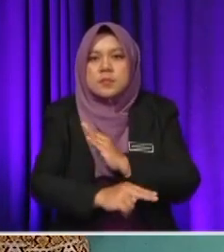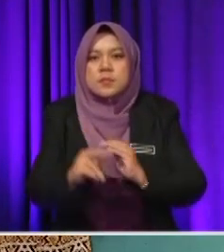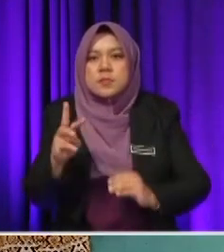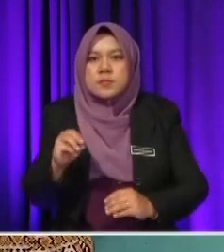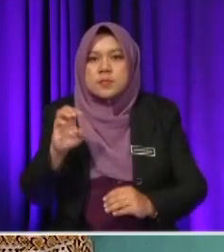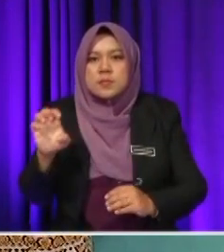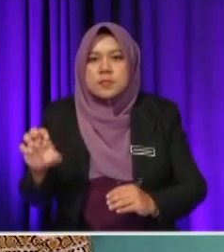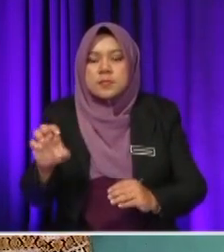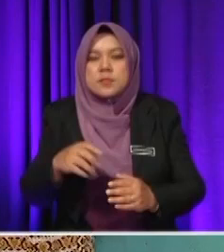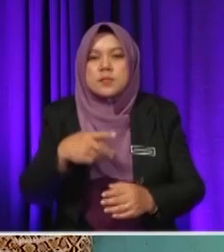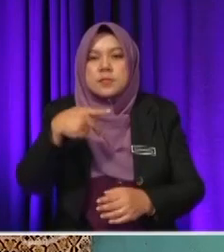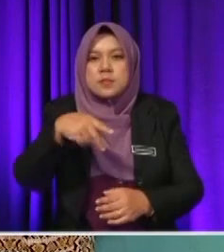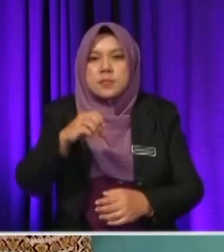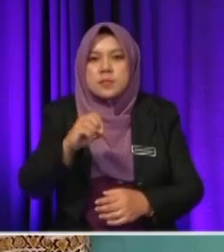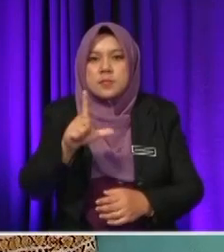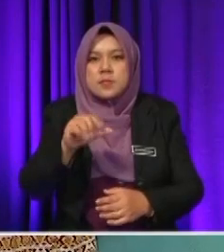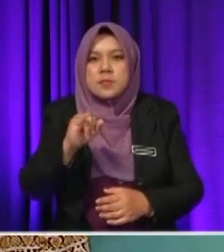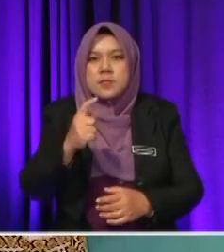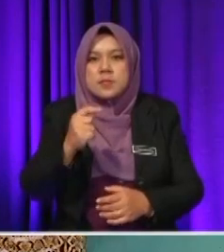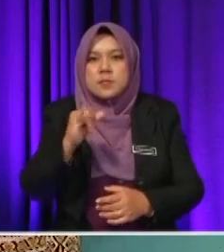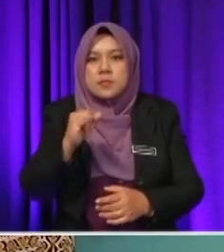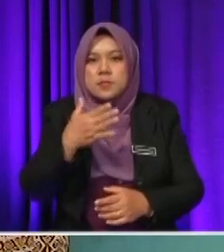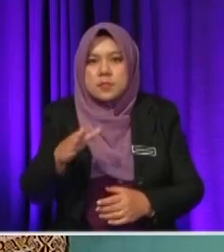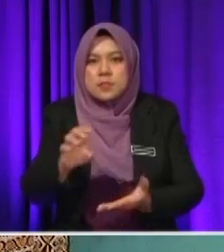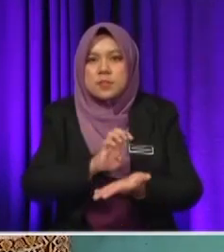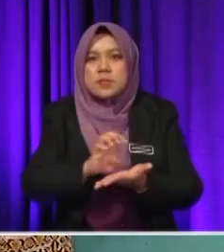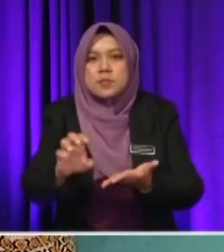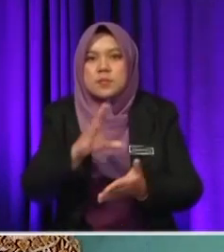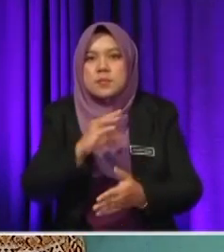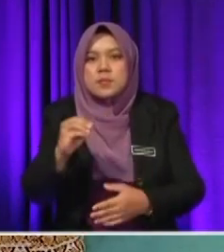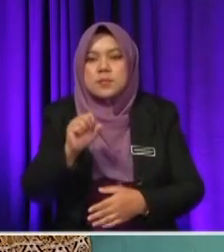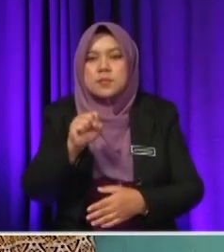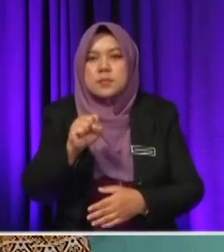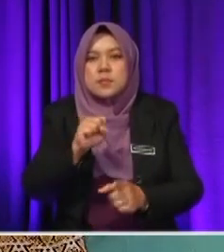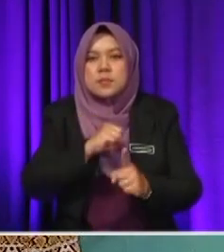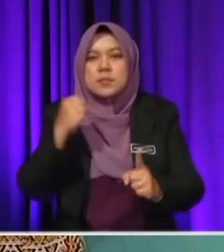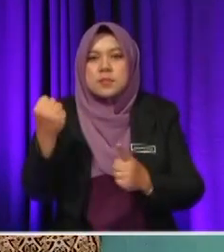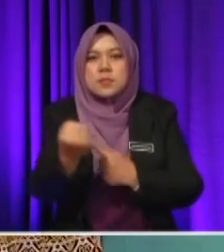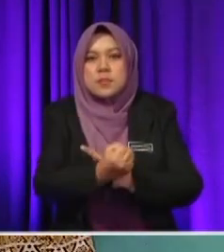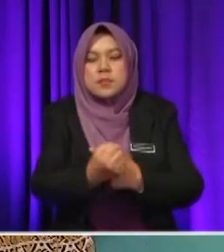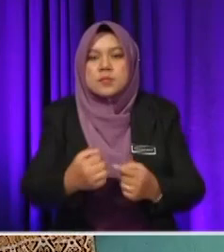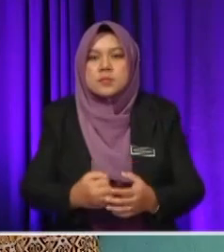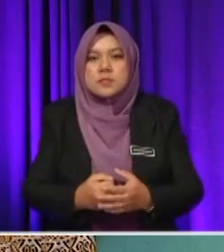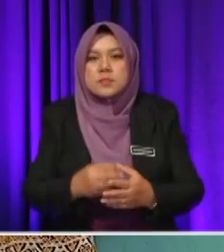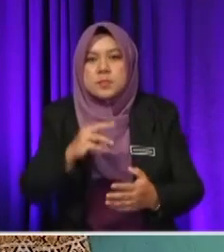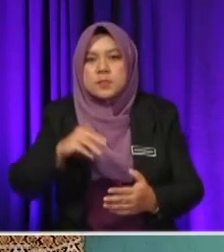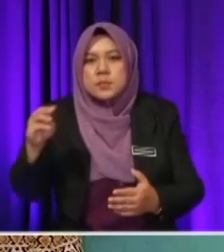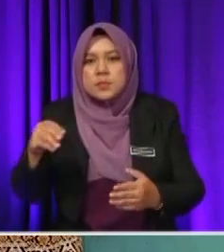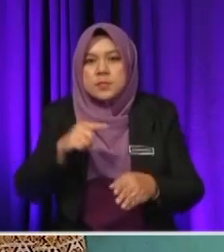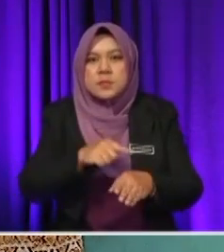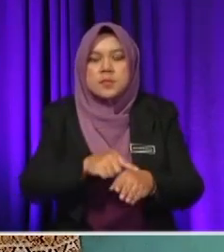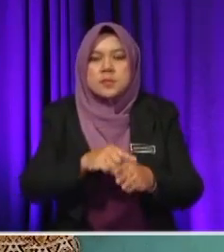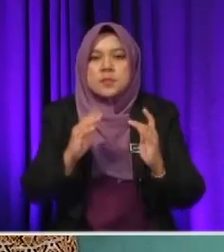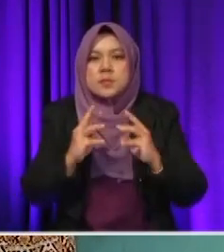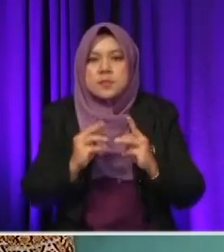politik ekonomi dan sosial terjadi pada paparan di rumah dan murid-murid di dalam